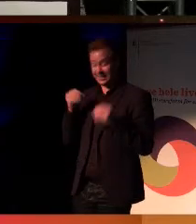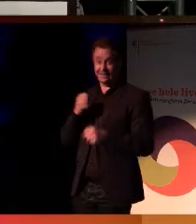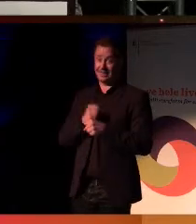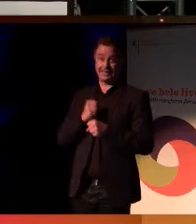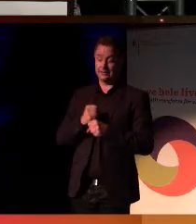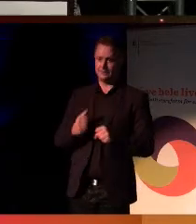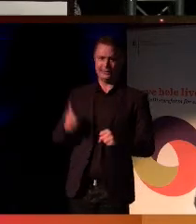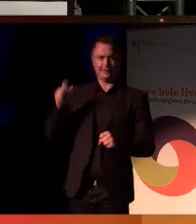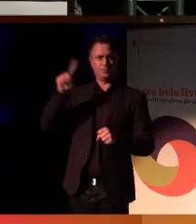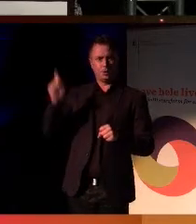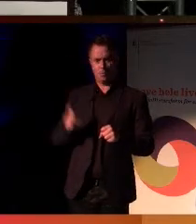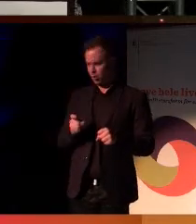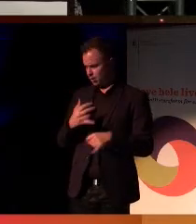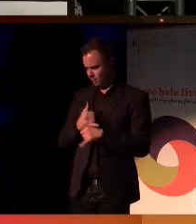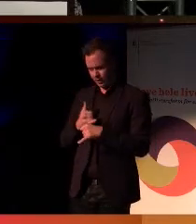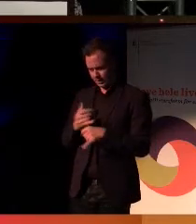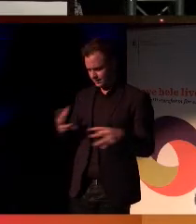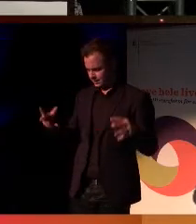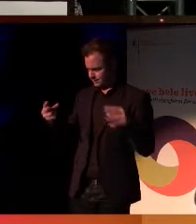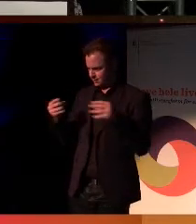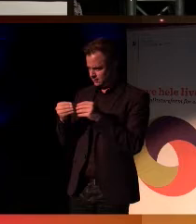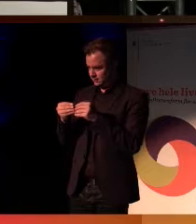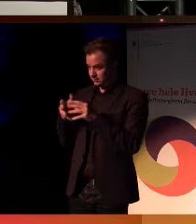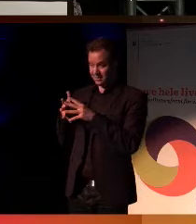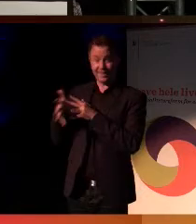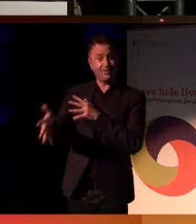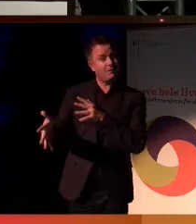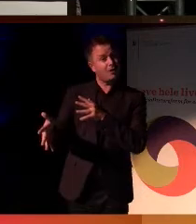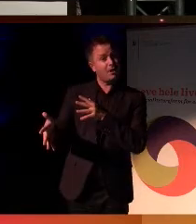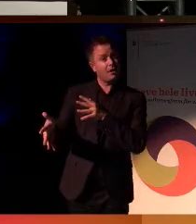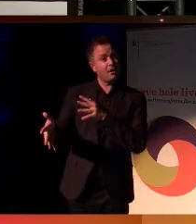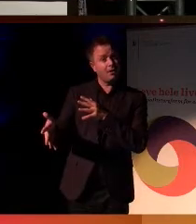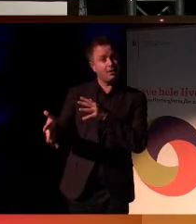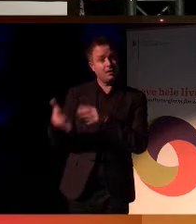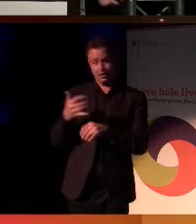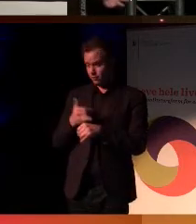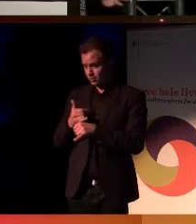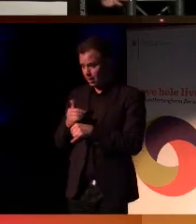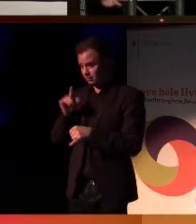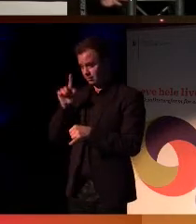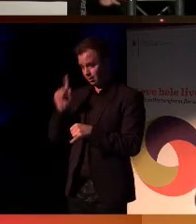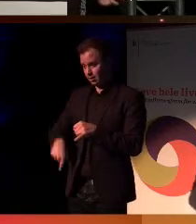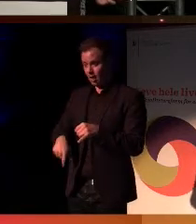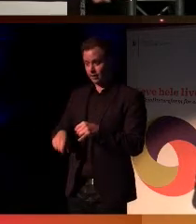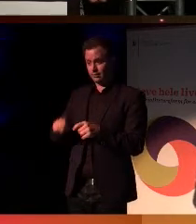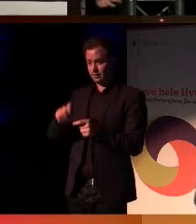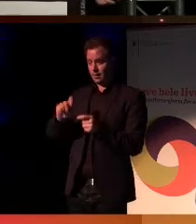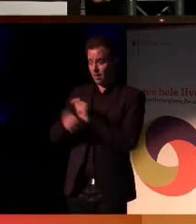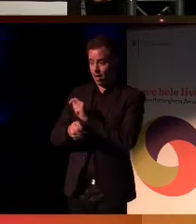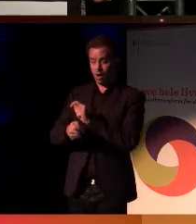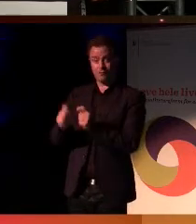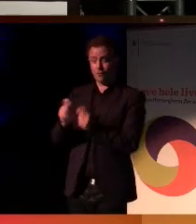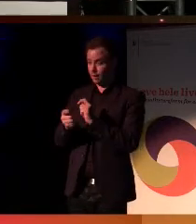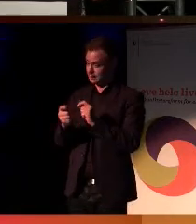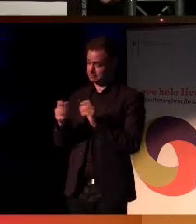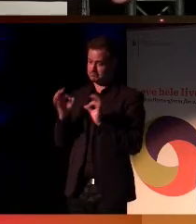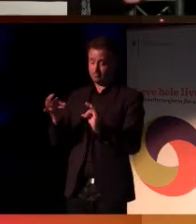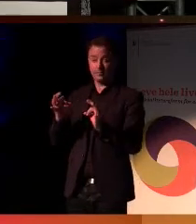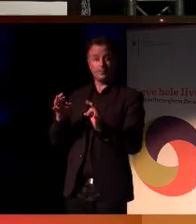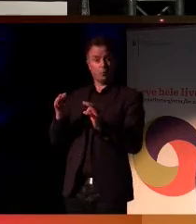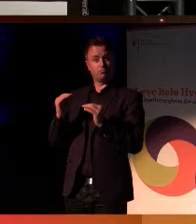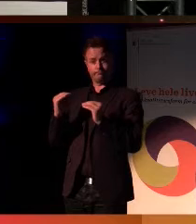spørsmålet. Hvordan skal vi få dette til å leve, og hvordan skal dette bli varige forandringer som vi har, som vi